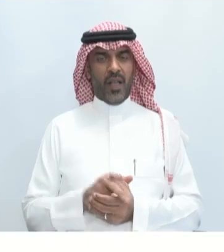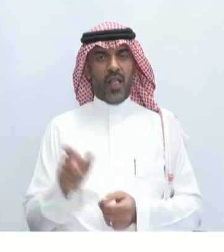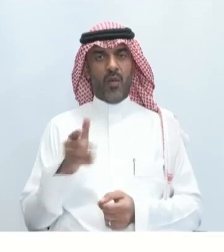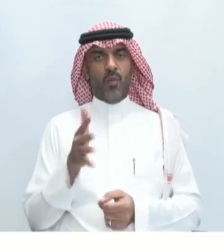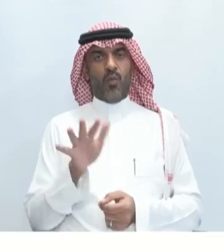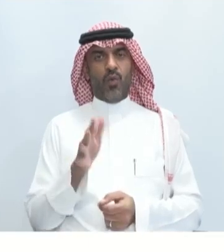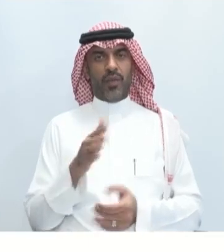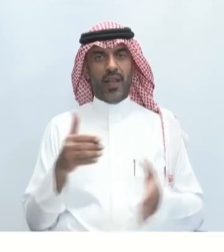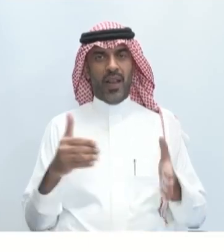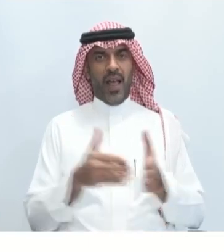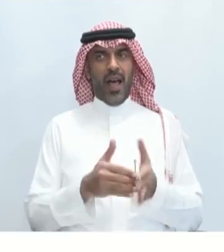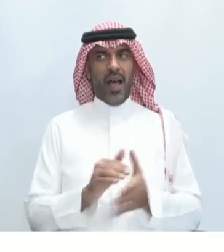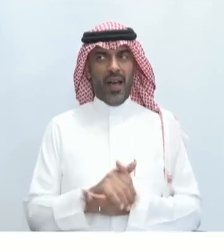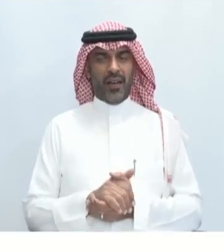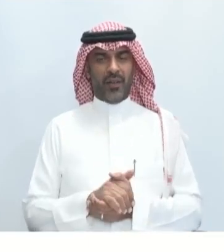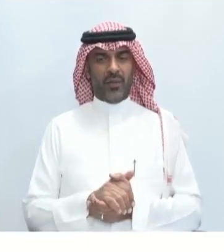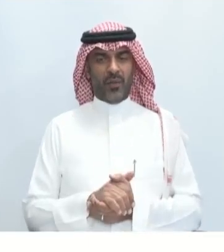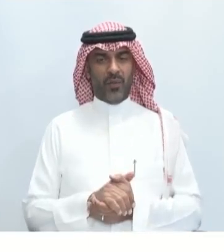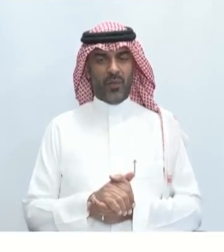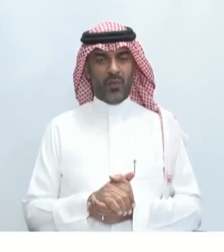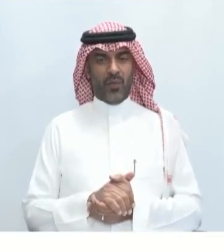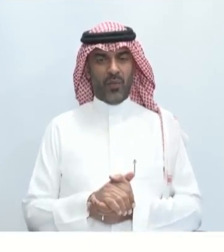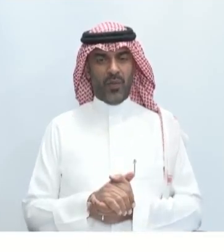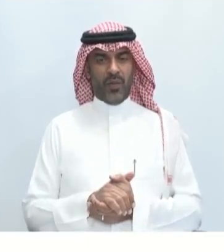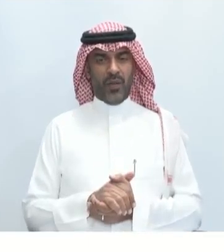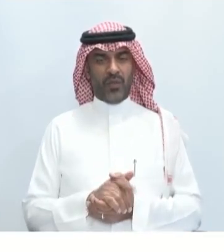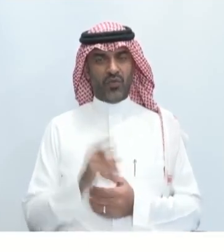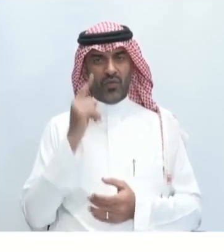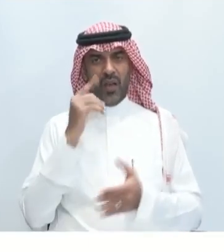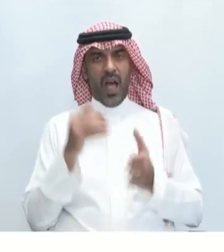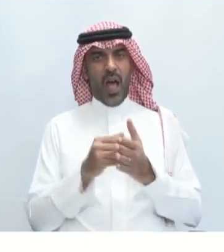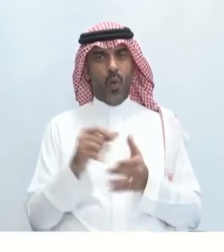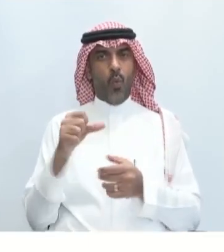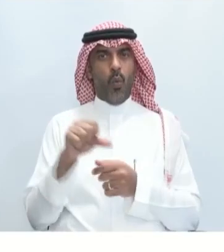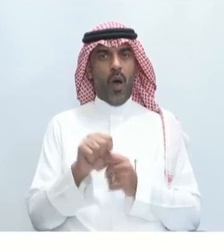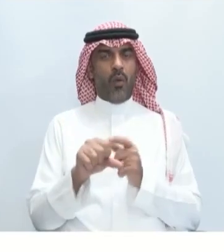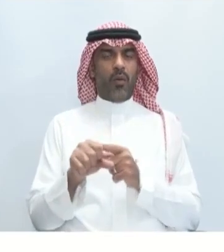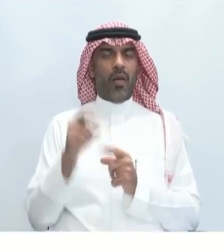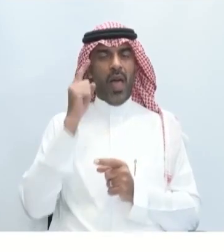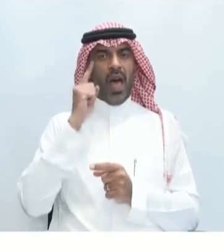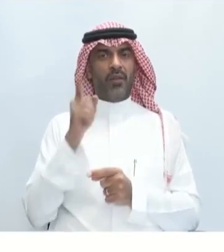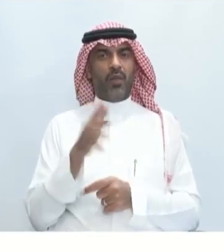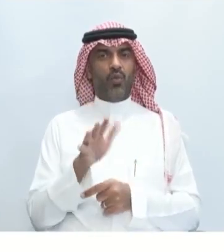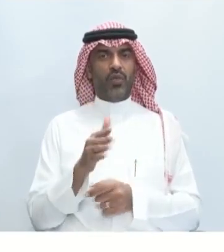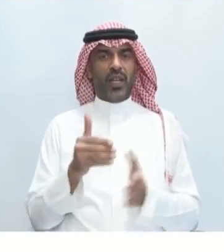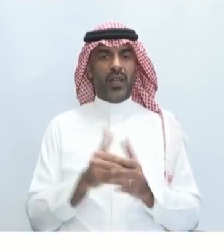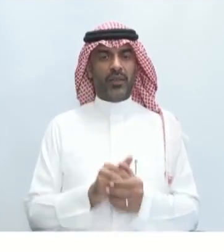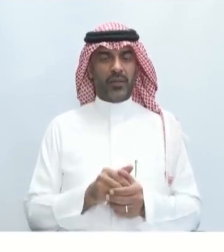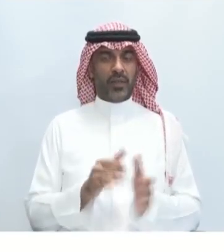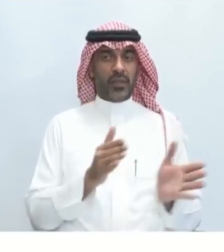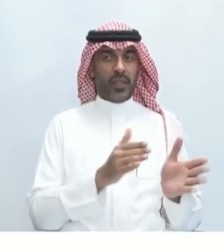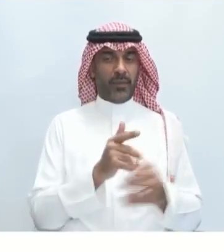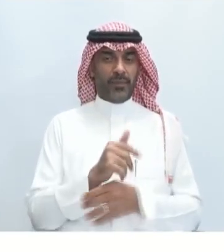احسنتم هو معتل الاخر اخره حرف الواو ما حالته الاعرابيه